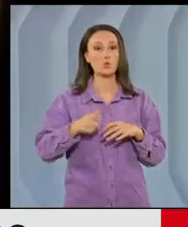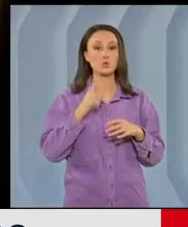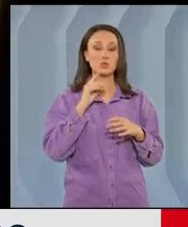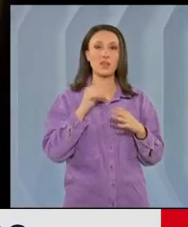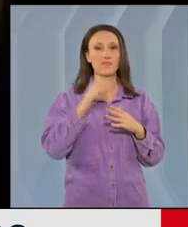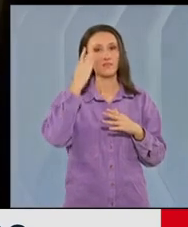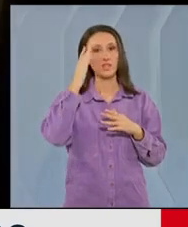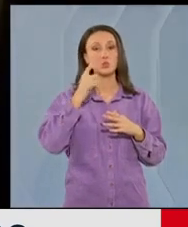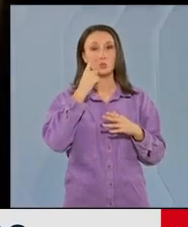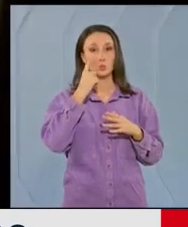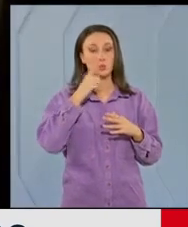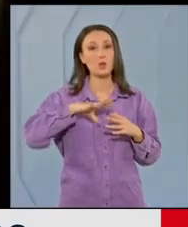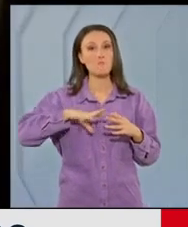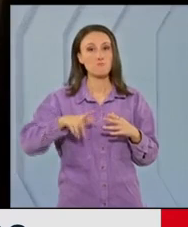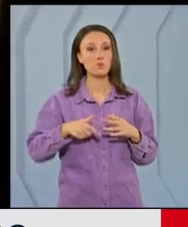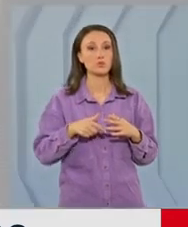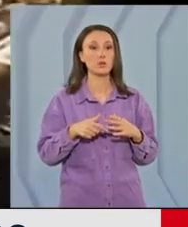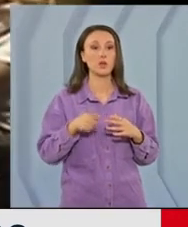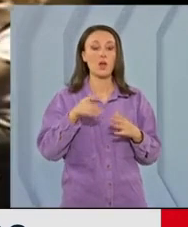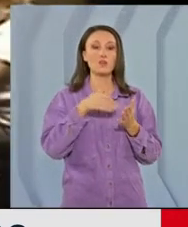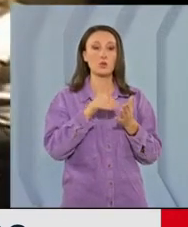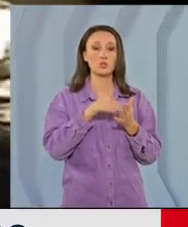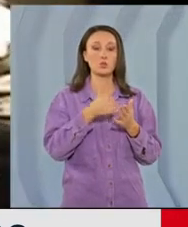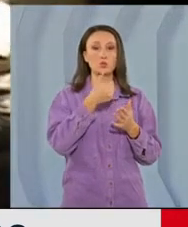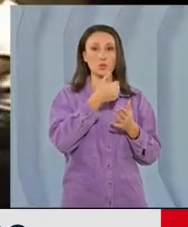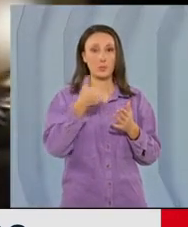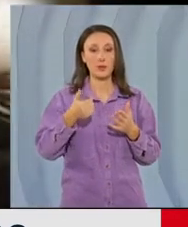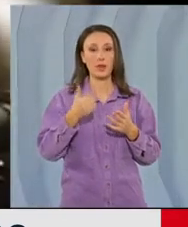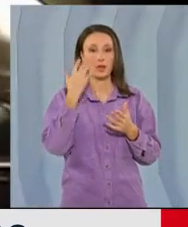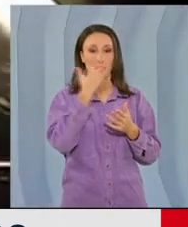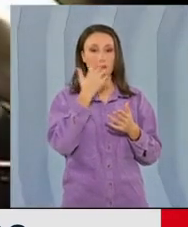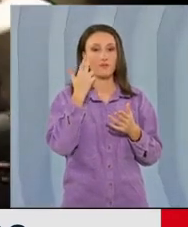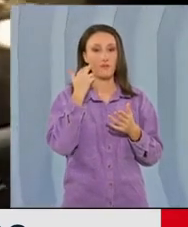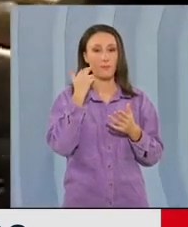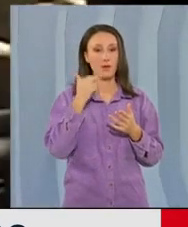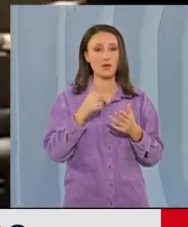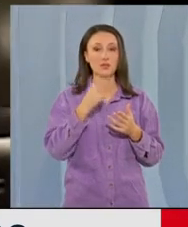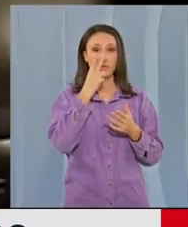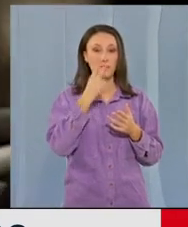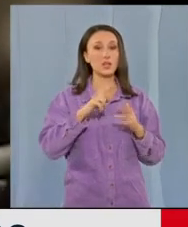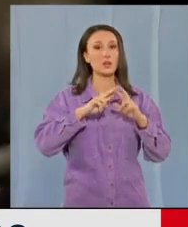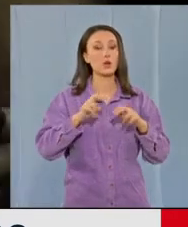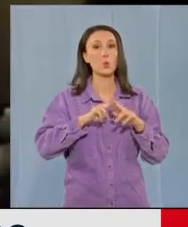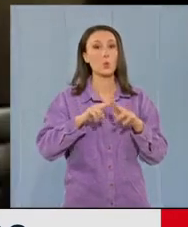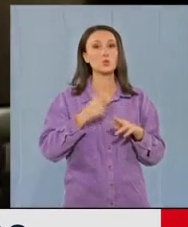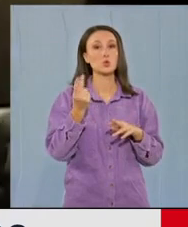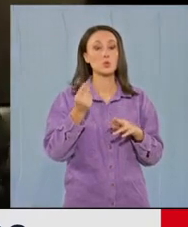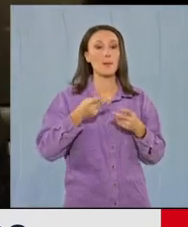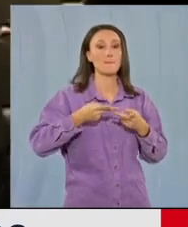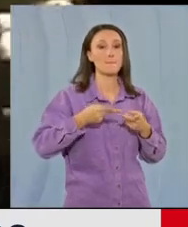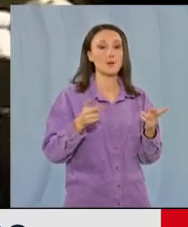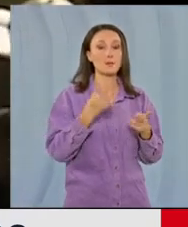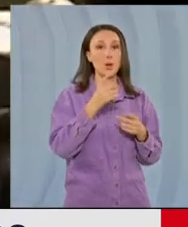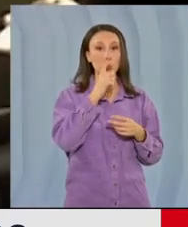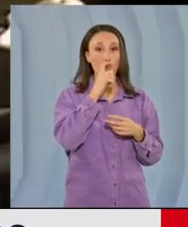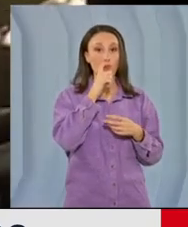evite suspiciunile de furt cu premeditare, acesta a folosit un spray lacrimogen către angajată. Din cercetări s-a stabilit că suma a fost împărțită de către cei